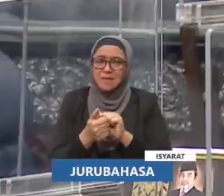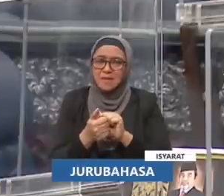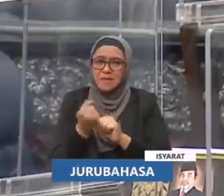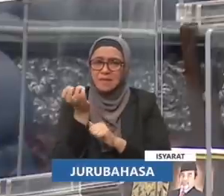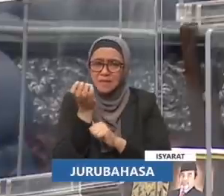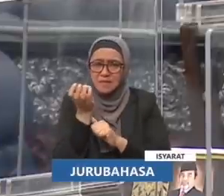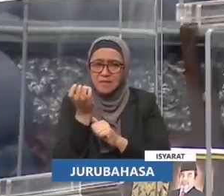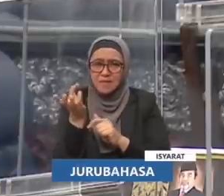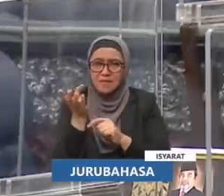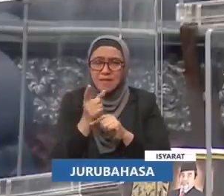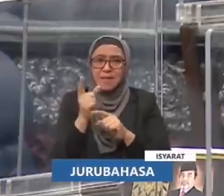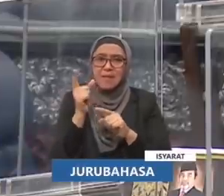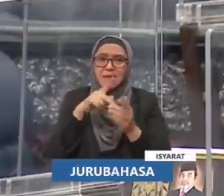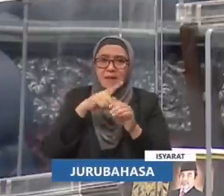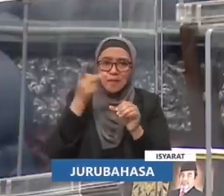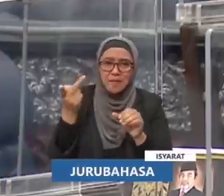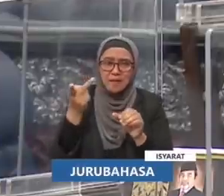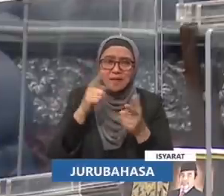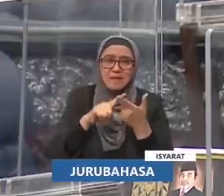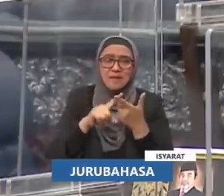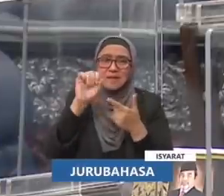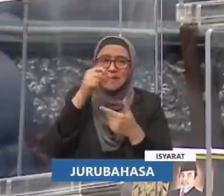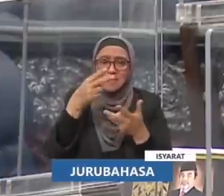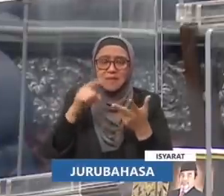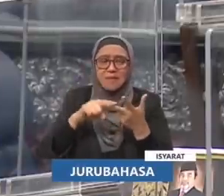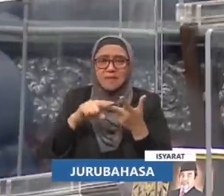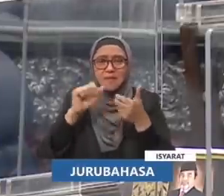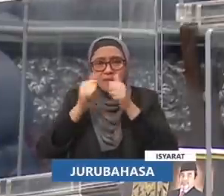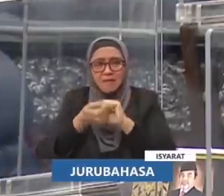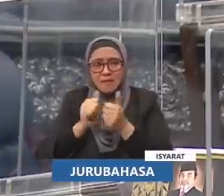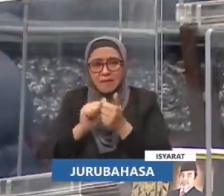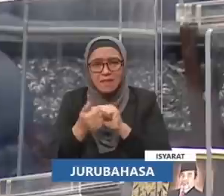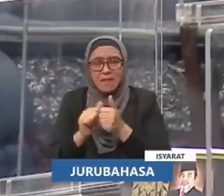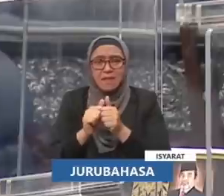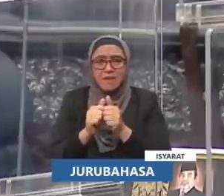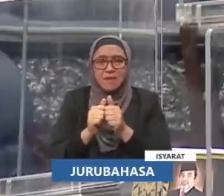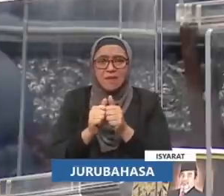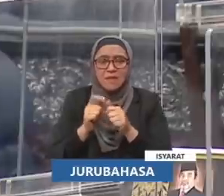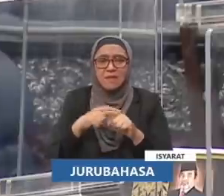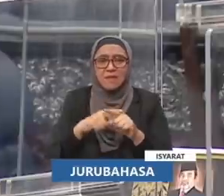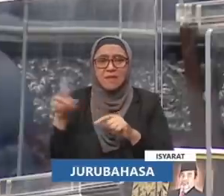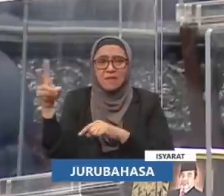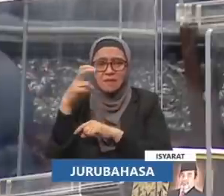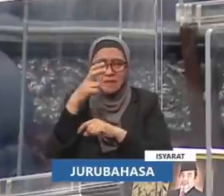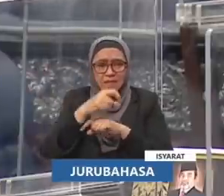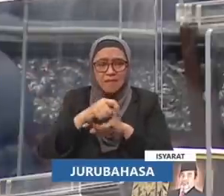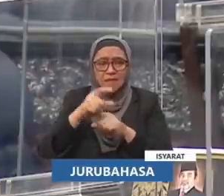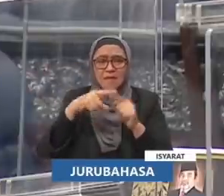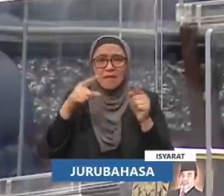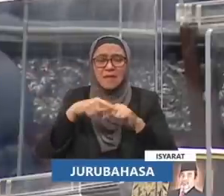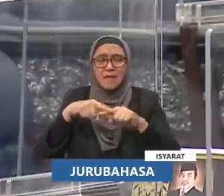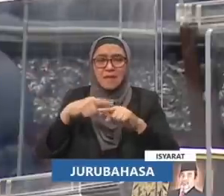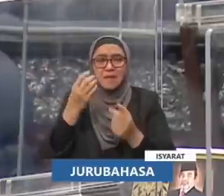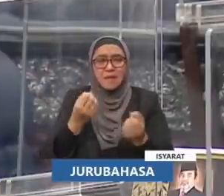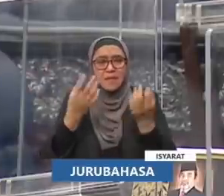benih padi sah dan masalah penyakit. Banyak perkara yang berkenaan dengan sawah padi ini yang perlu diatasi,